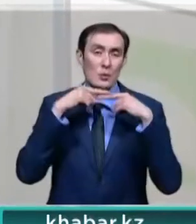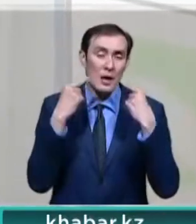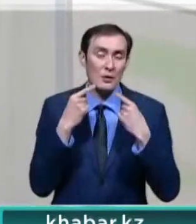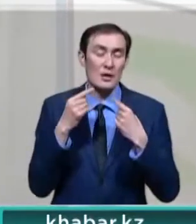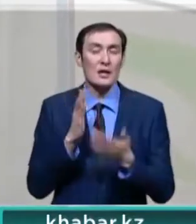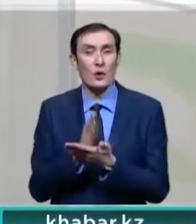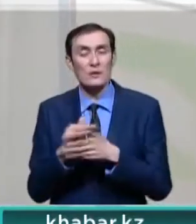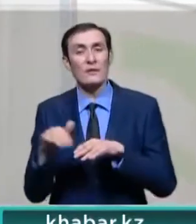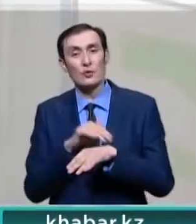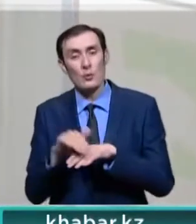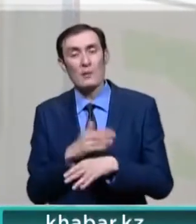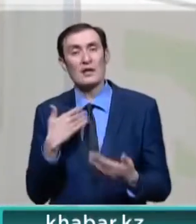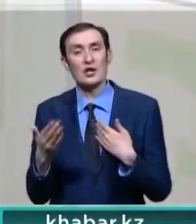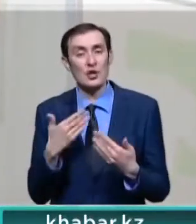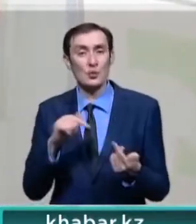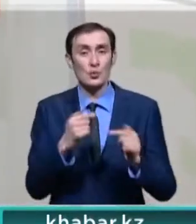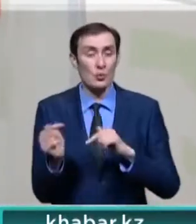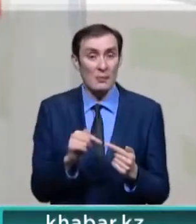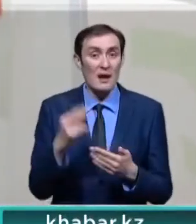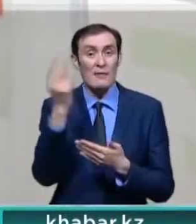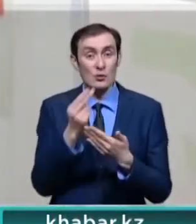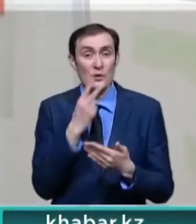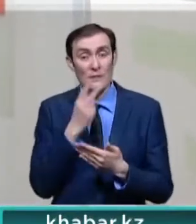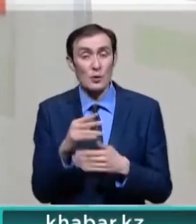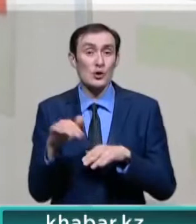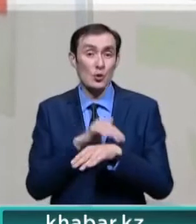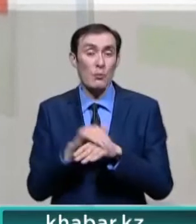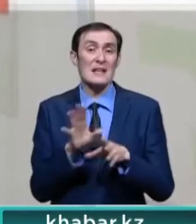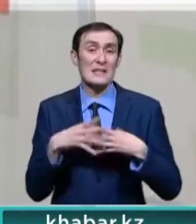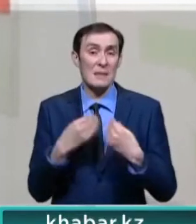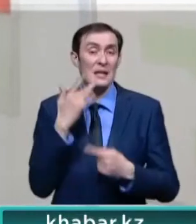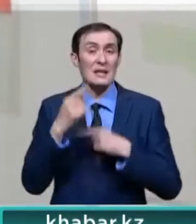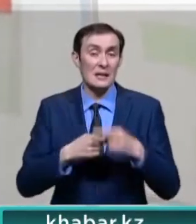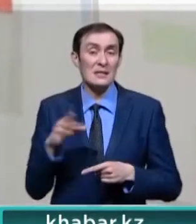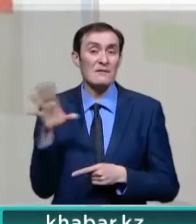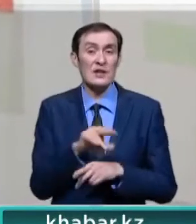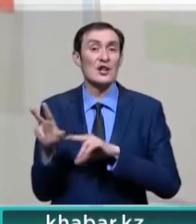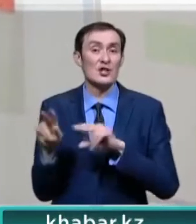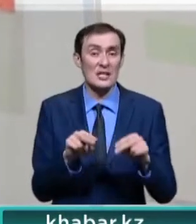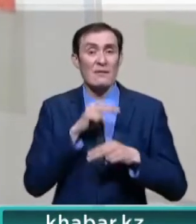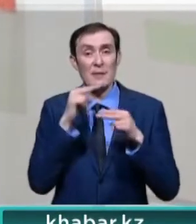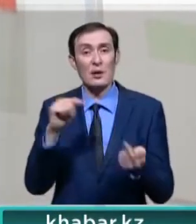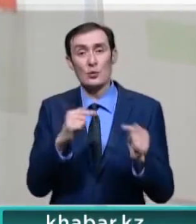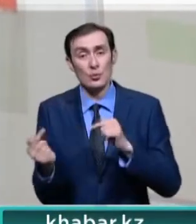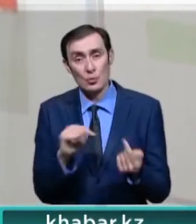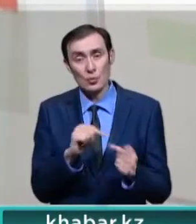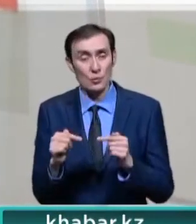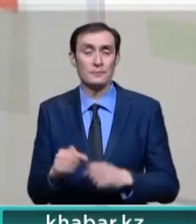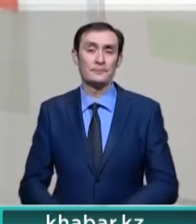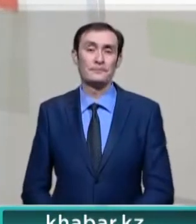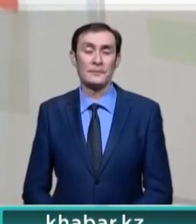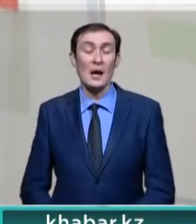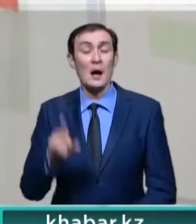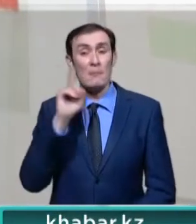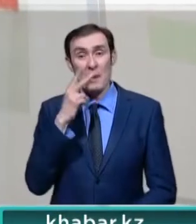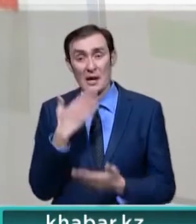пребывают в добром расположении духа в рисунке отображено добрая семейная традиция когда все счастливы внимательны и доброжелательны друг другу